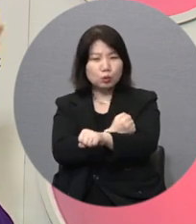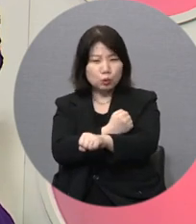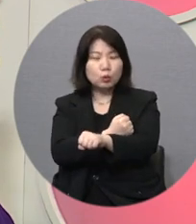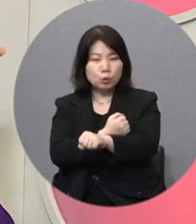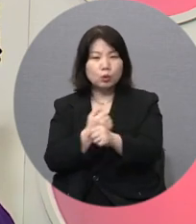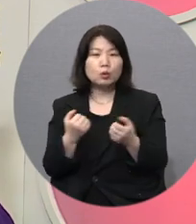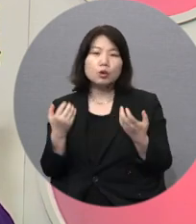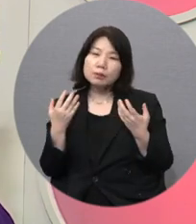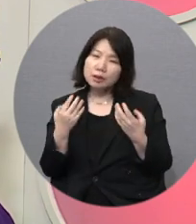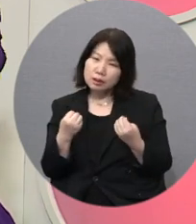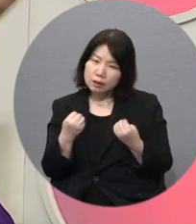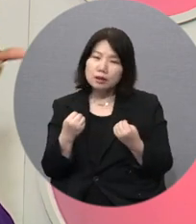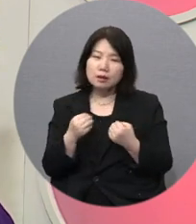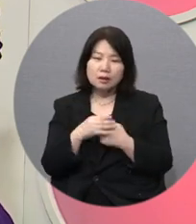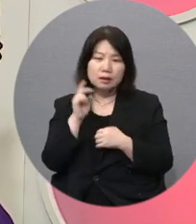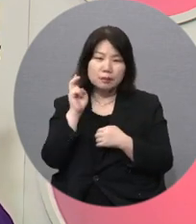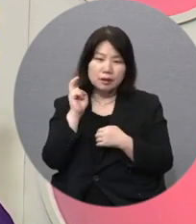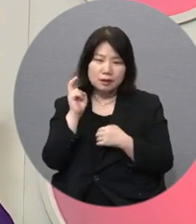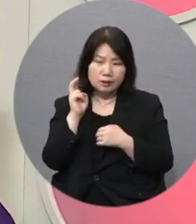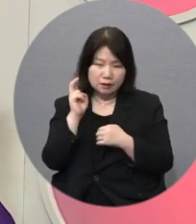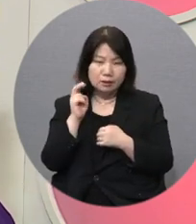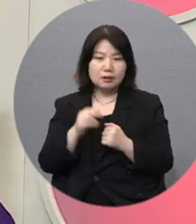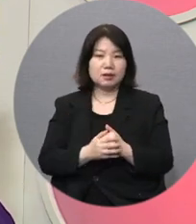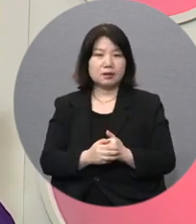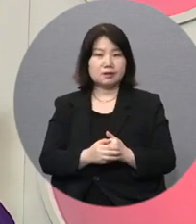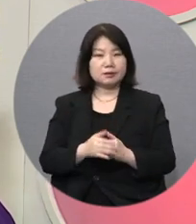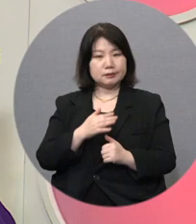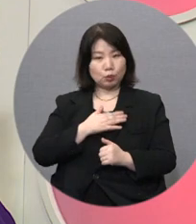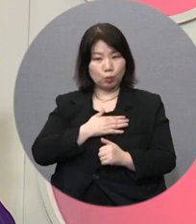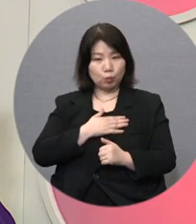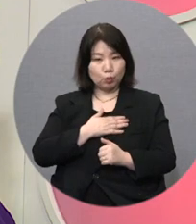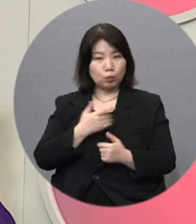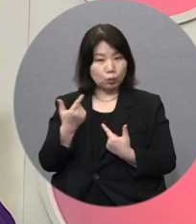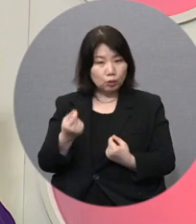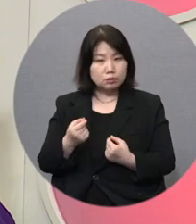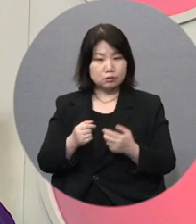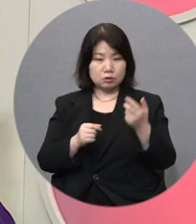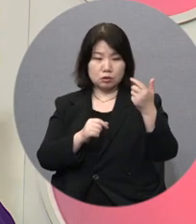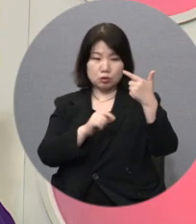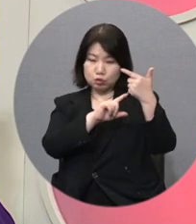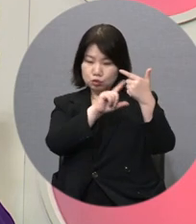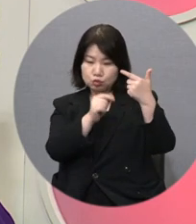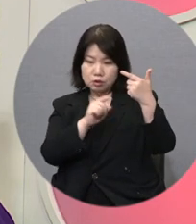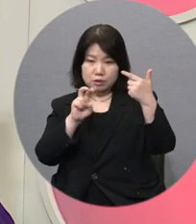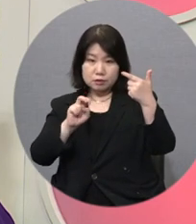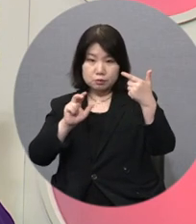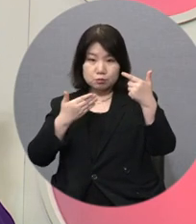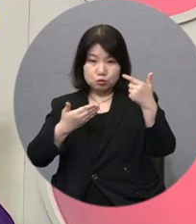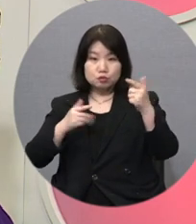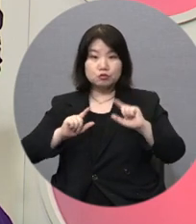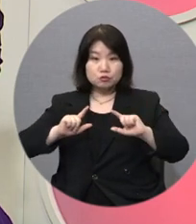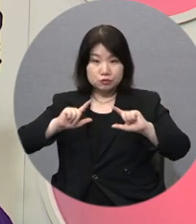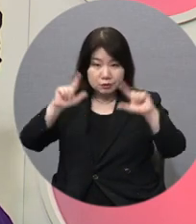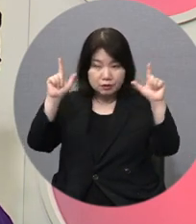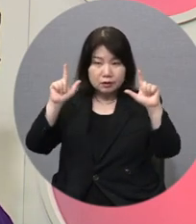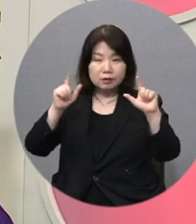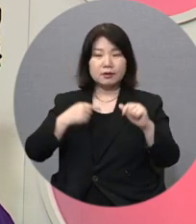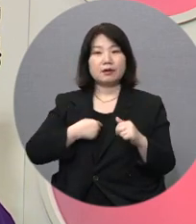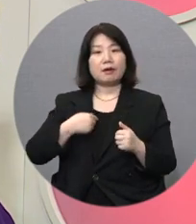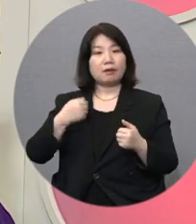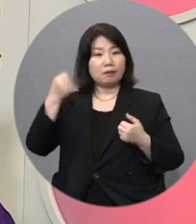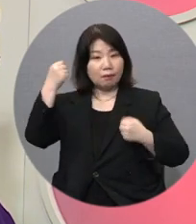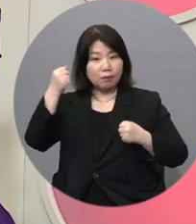조 그 더라고요 저도 지금 6월 29일 날 한남 문화 예술에 관해서 단독 콘서트를